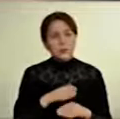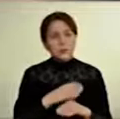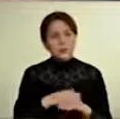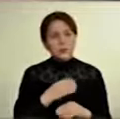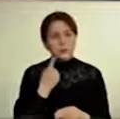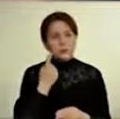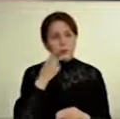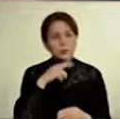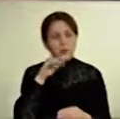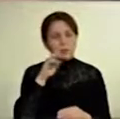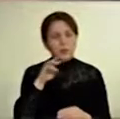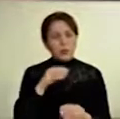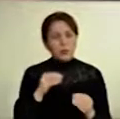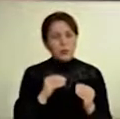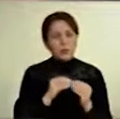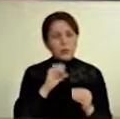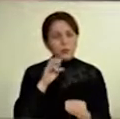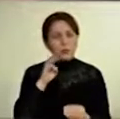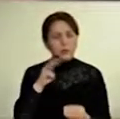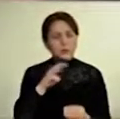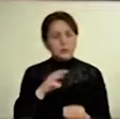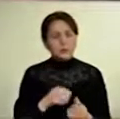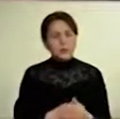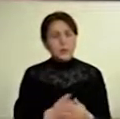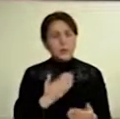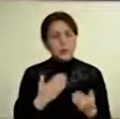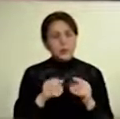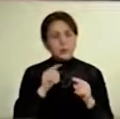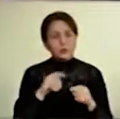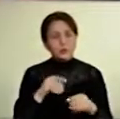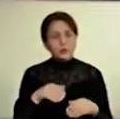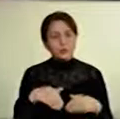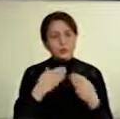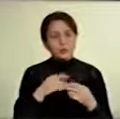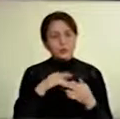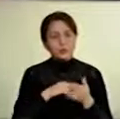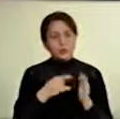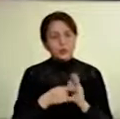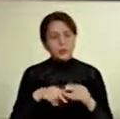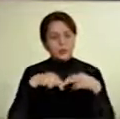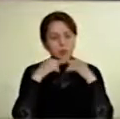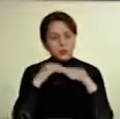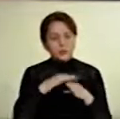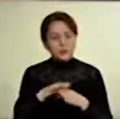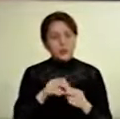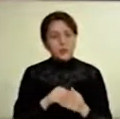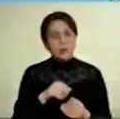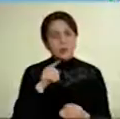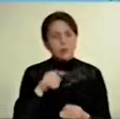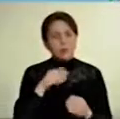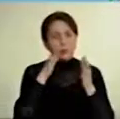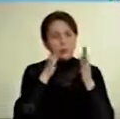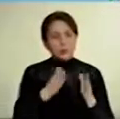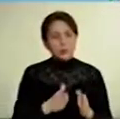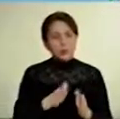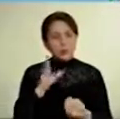1 desimetrimiz 10 santimetrga teng. Agar mana bu kvadratlarga e'tibor qilgan bo'lsangiz, mana bu ustun